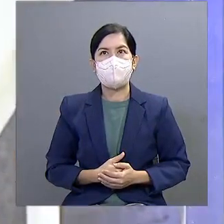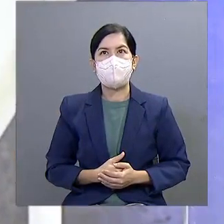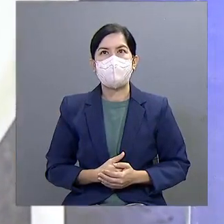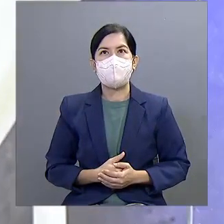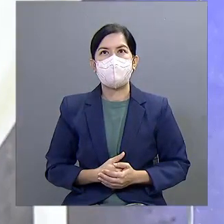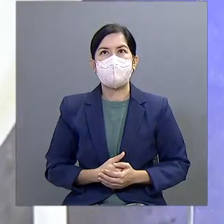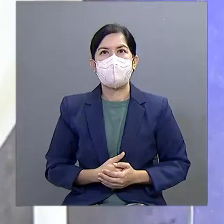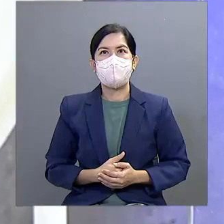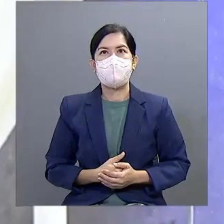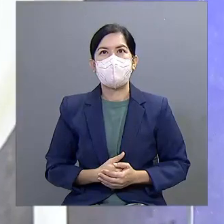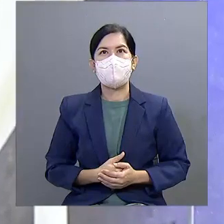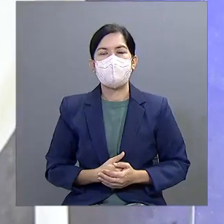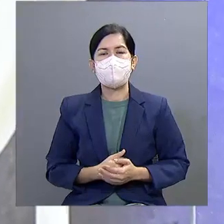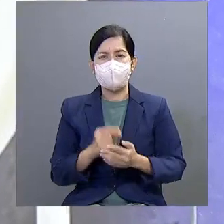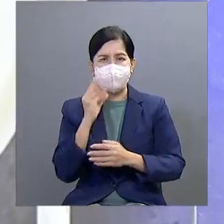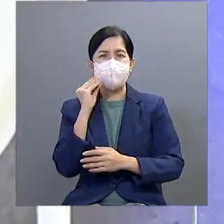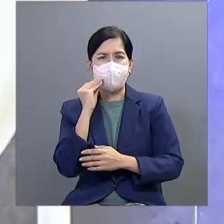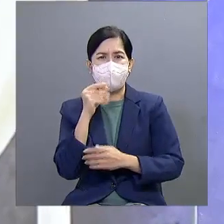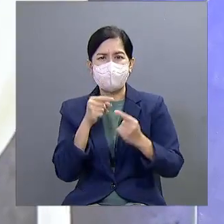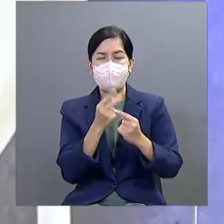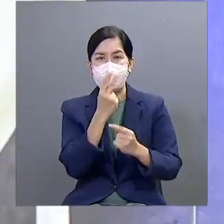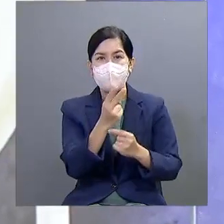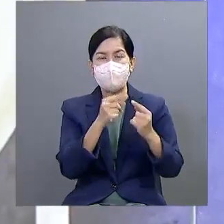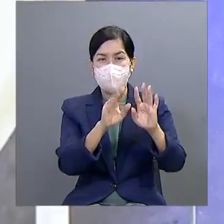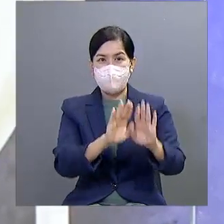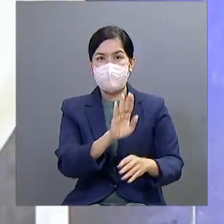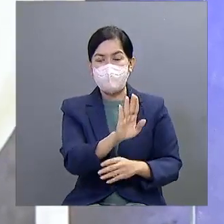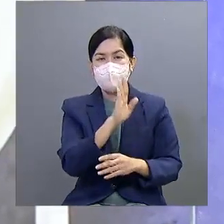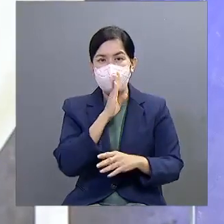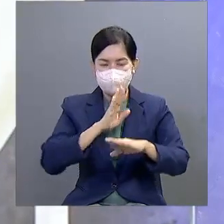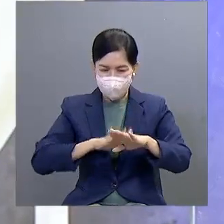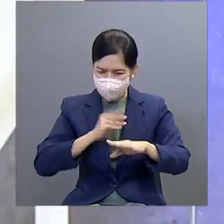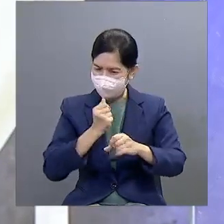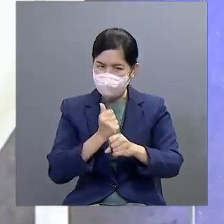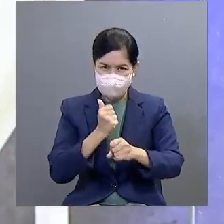สวยน่ารักมากเลยนะครับงานทุกงานถ้าเกิดใช้มือทำนะครับใช้มืออย่างเดียวไม่ได้ต้องใช้ใจ